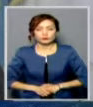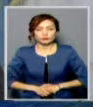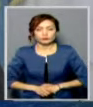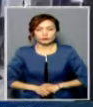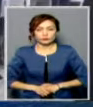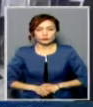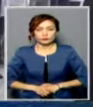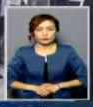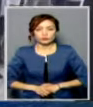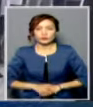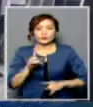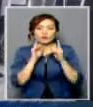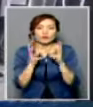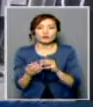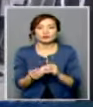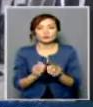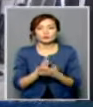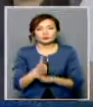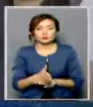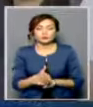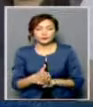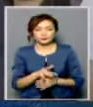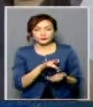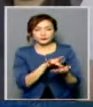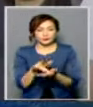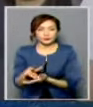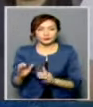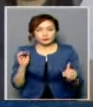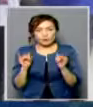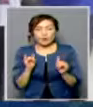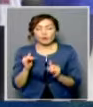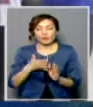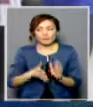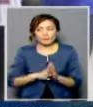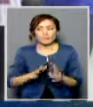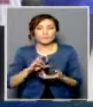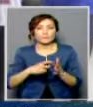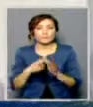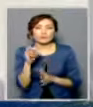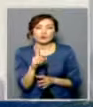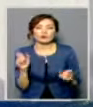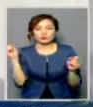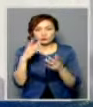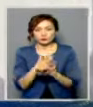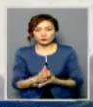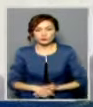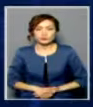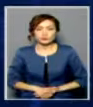орынды. Салтанатты шарадан кейін қонақтар шағын экскурсия өткізіп, институттың ғылыми зертханалық базасымен танысты.